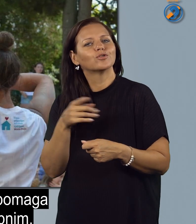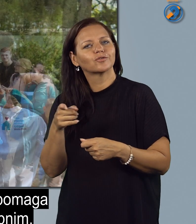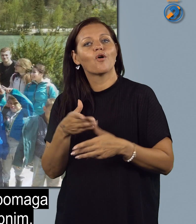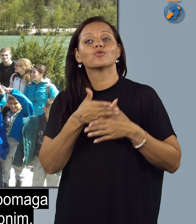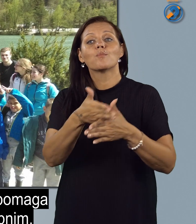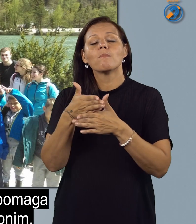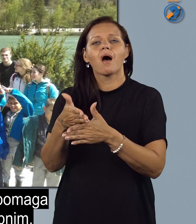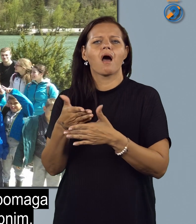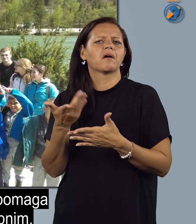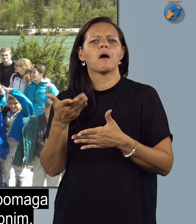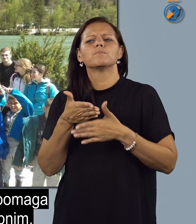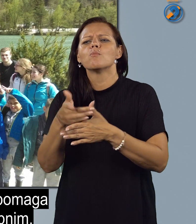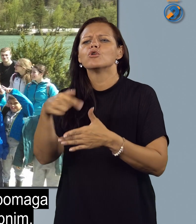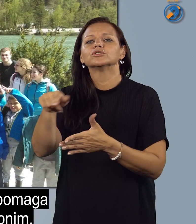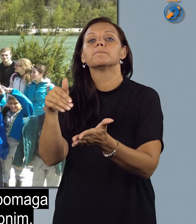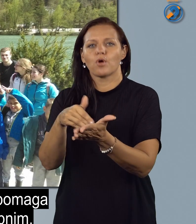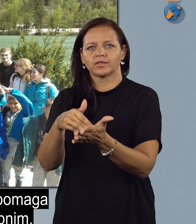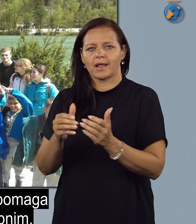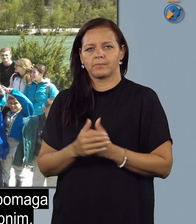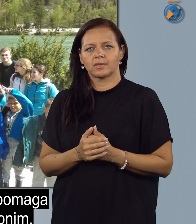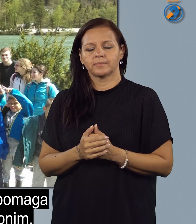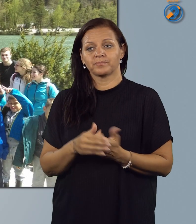prostovoljno pomaga pomoči potrebnim.